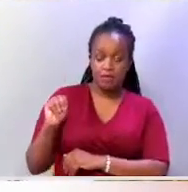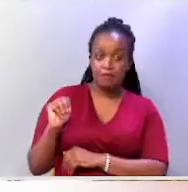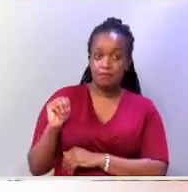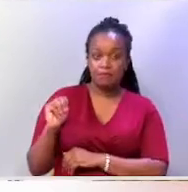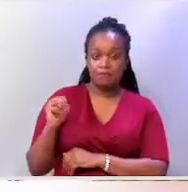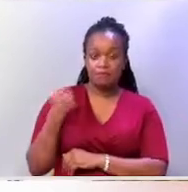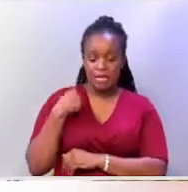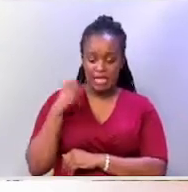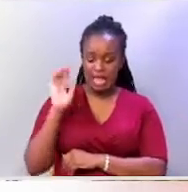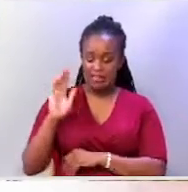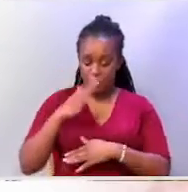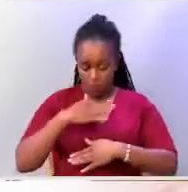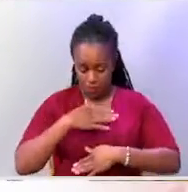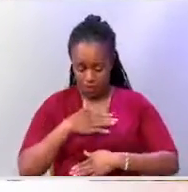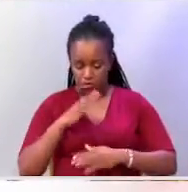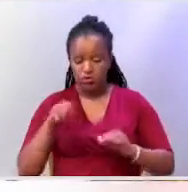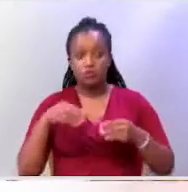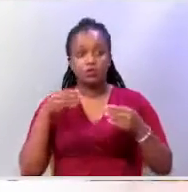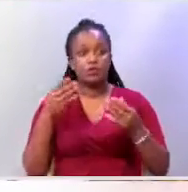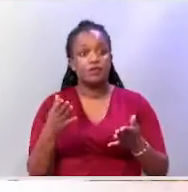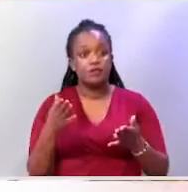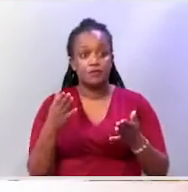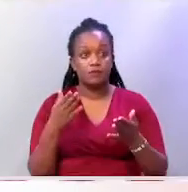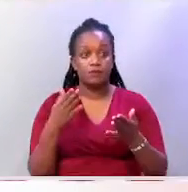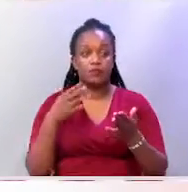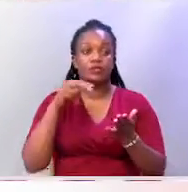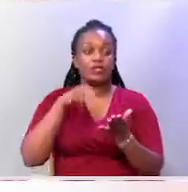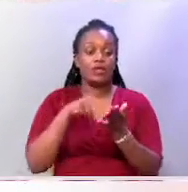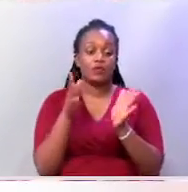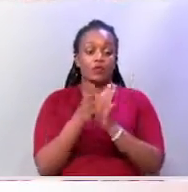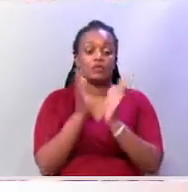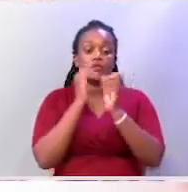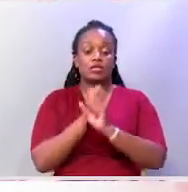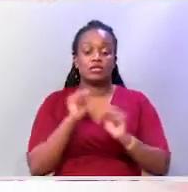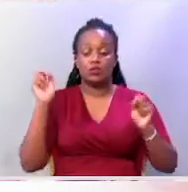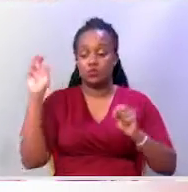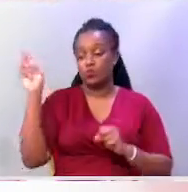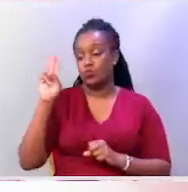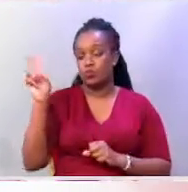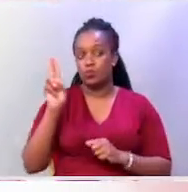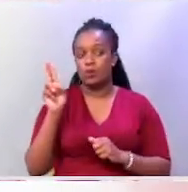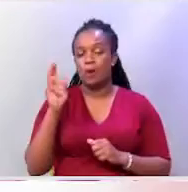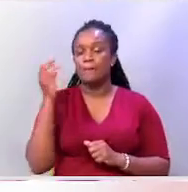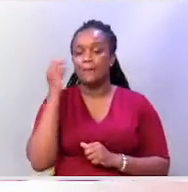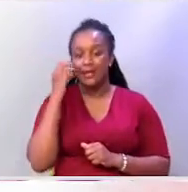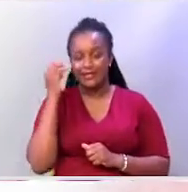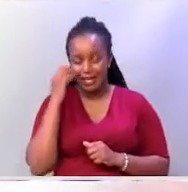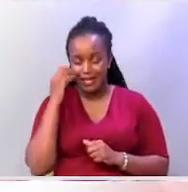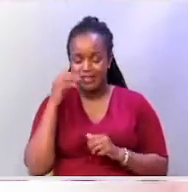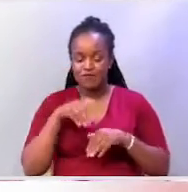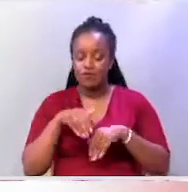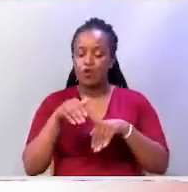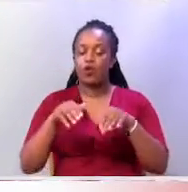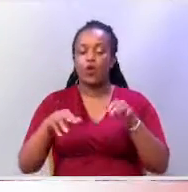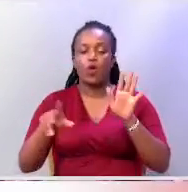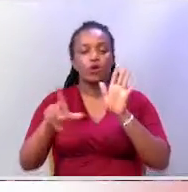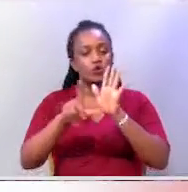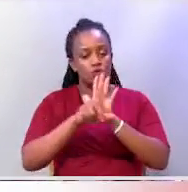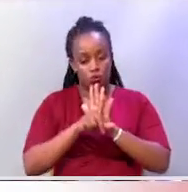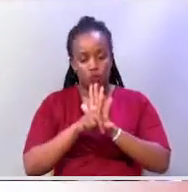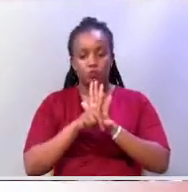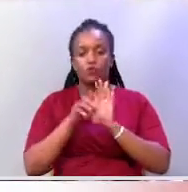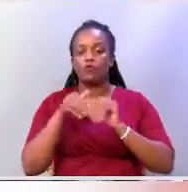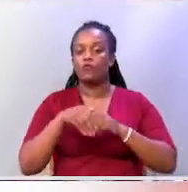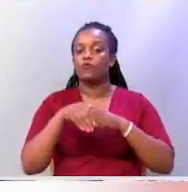sichaguliza ruhusa unipe ruhusa nisimame na Mheshimiwa Rais. Matiang'i said that he is obligated by the law to enforce all